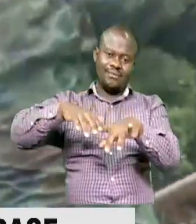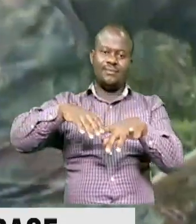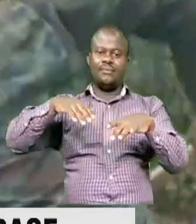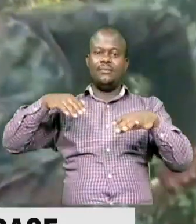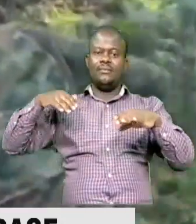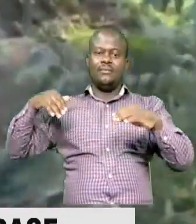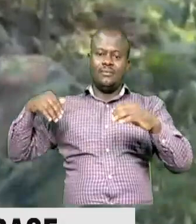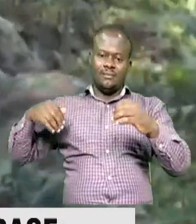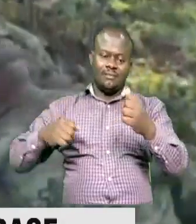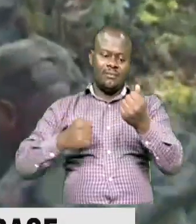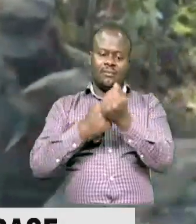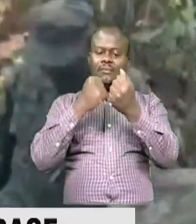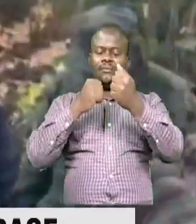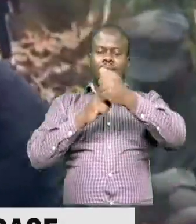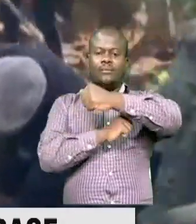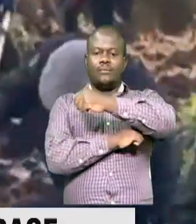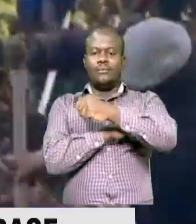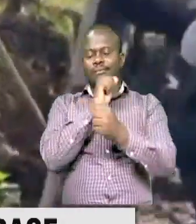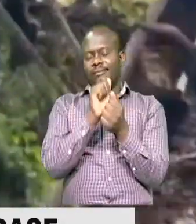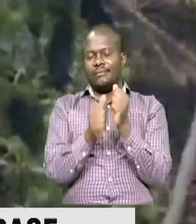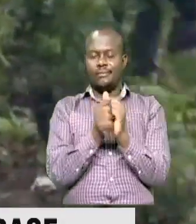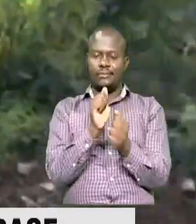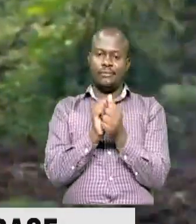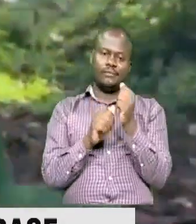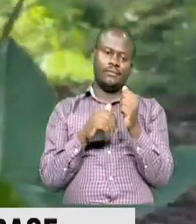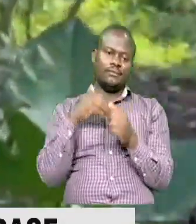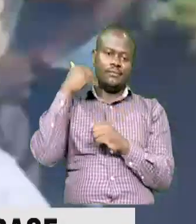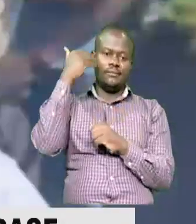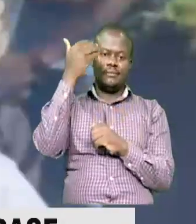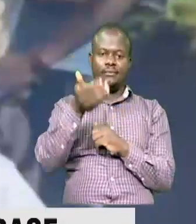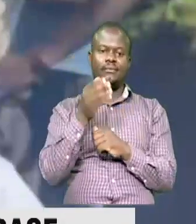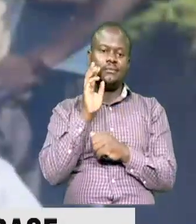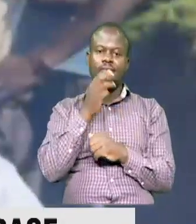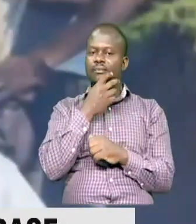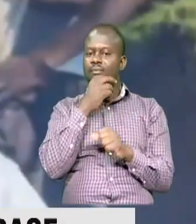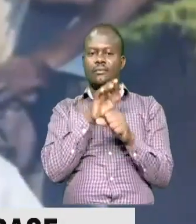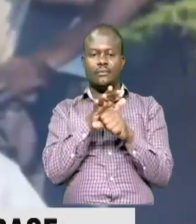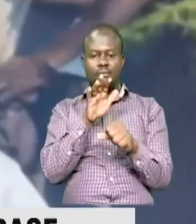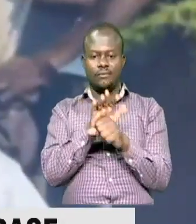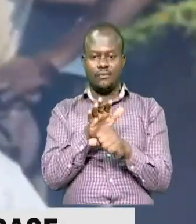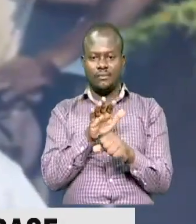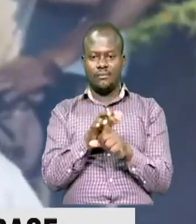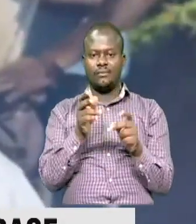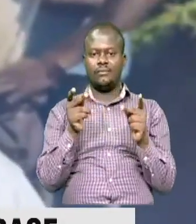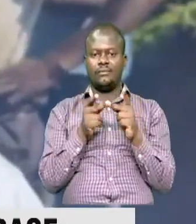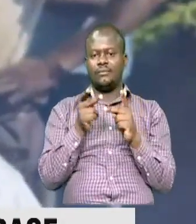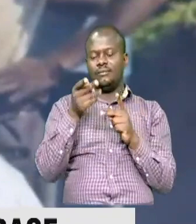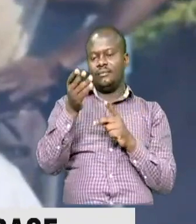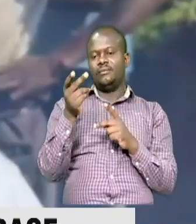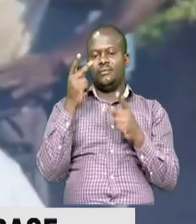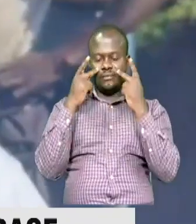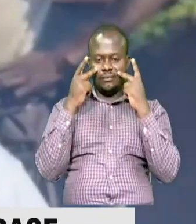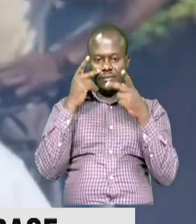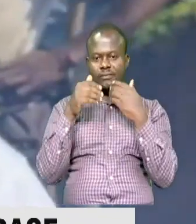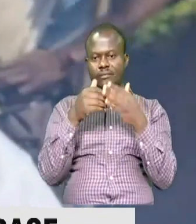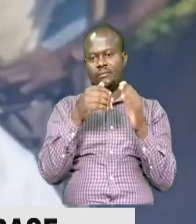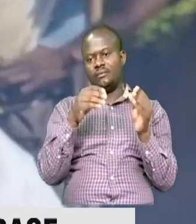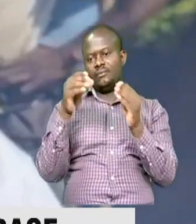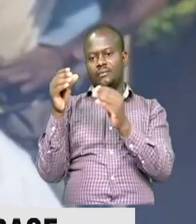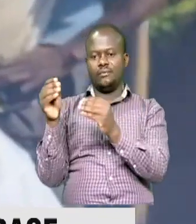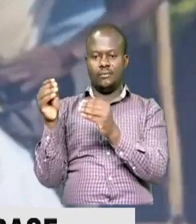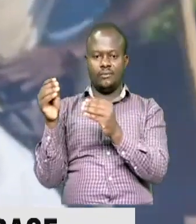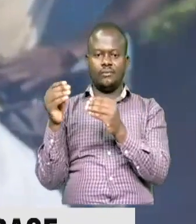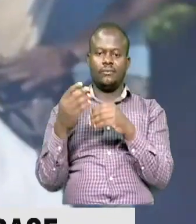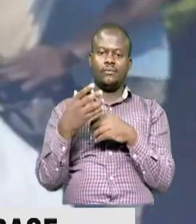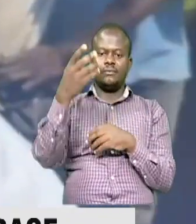kiraro kigasenyuka cyane, kikaza amazi akaba menshi. Hano abaturage urabona ko barimutse,